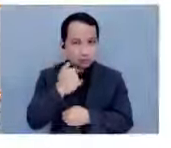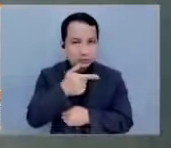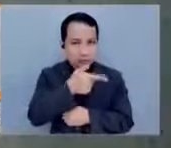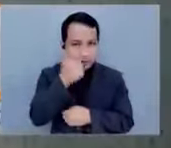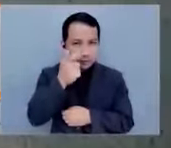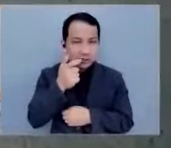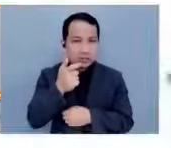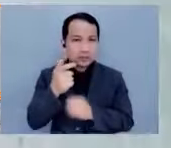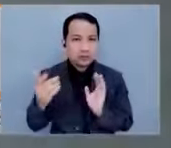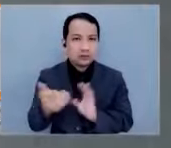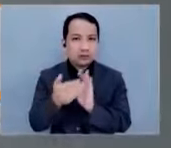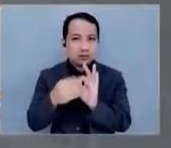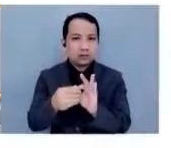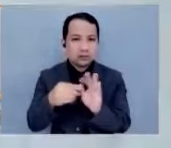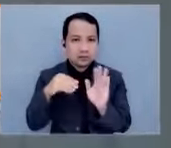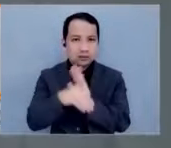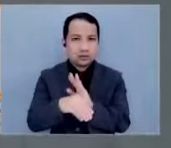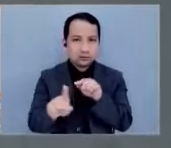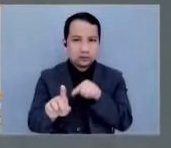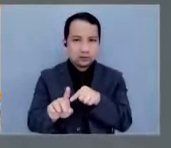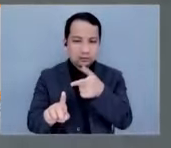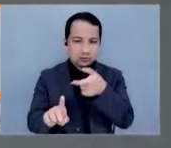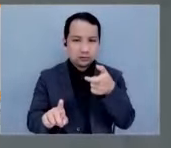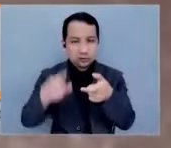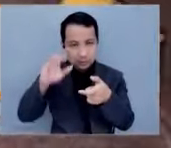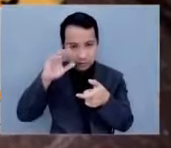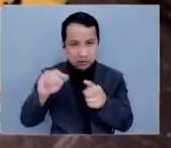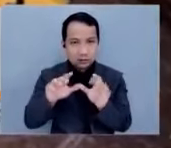sa reklamong murder ang namaril na barangay Kagawad.